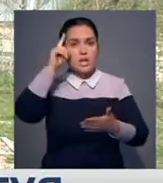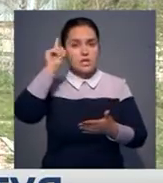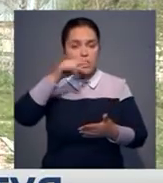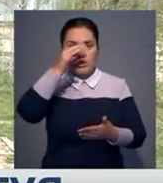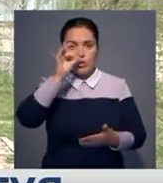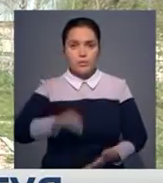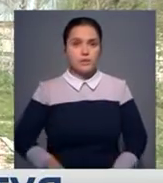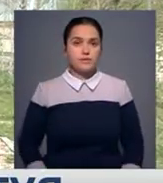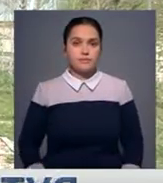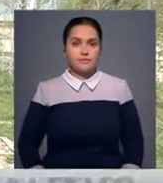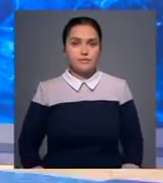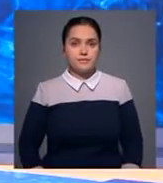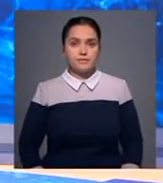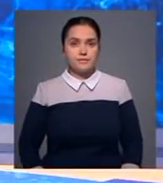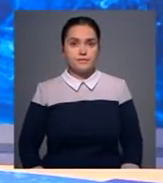опыт.